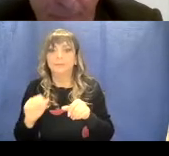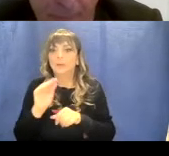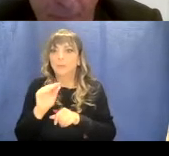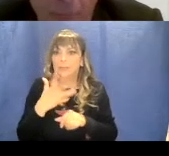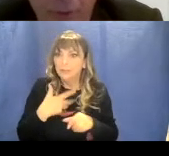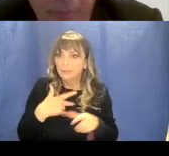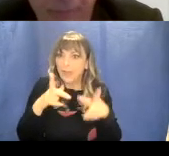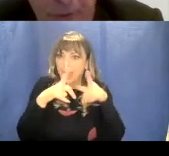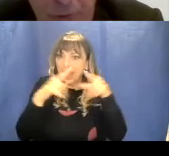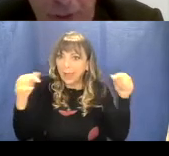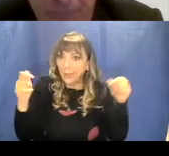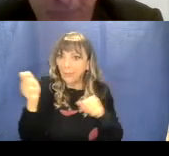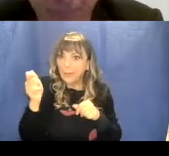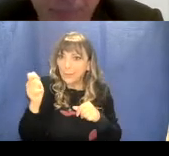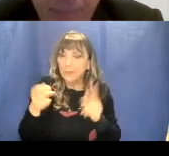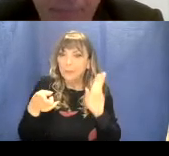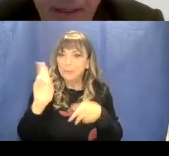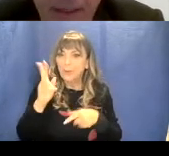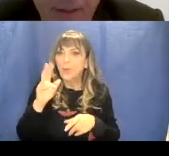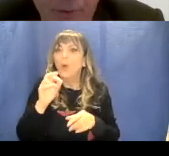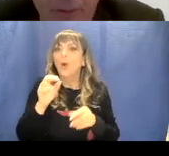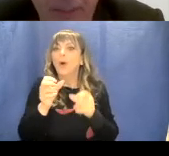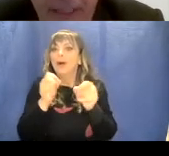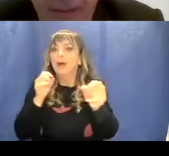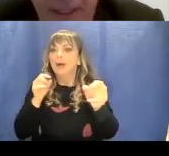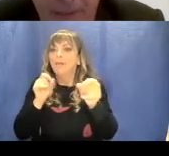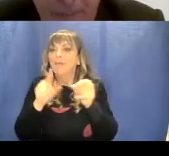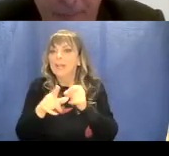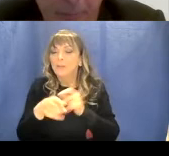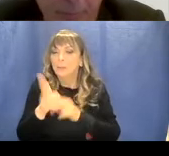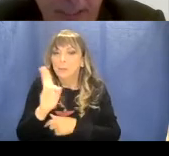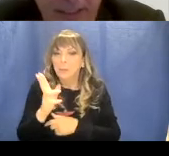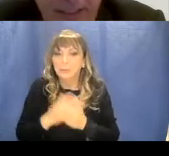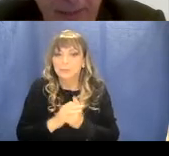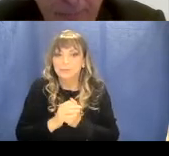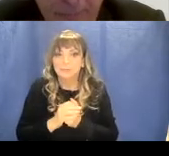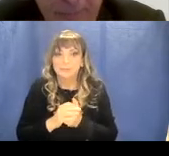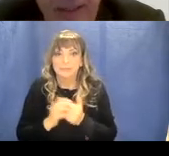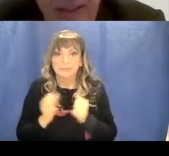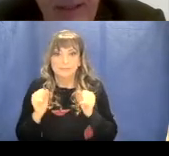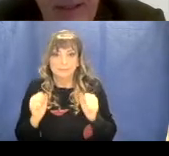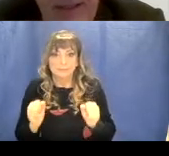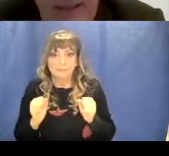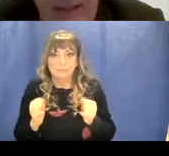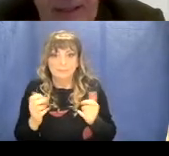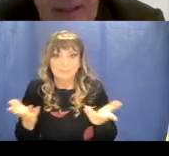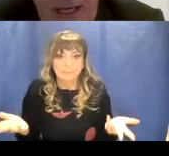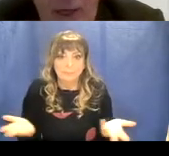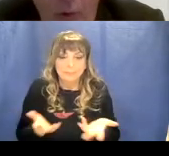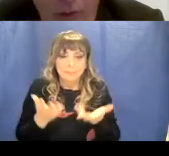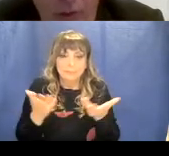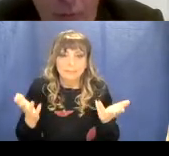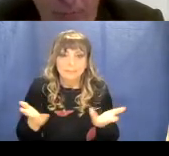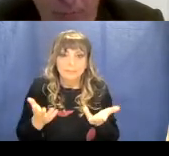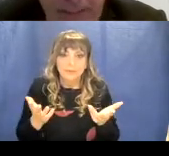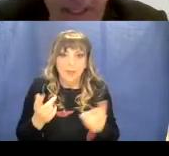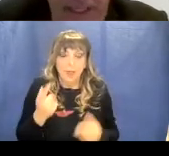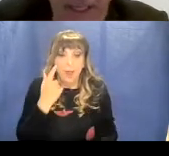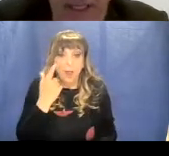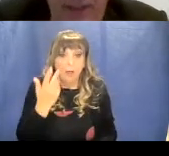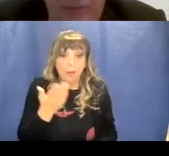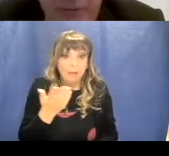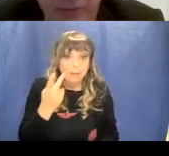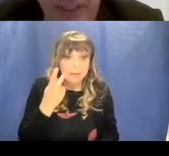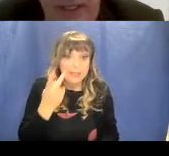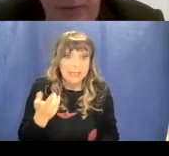oppure più frecce probabilmente potete a occhio vedere